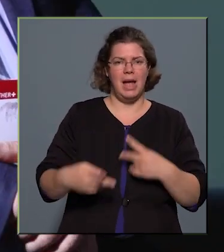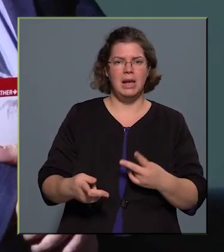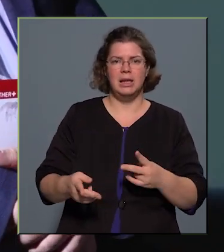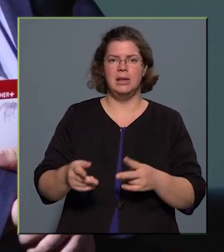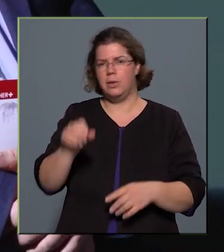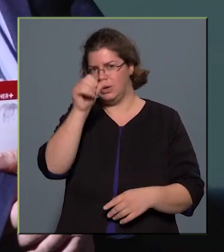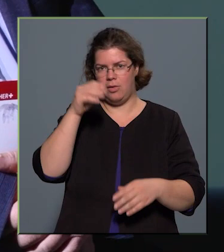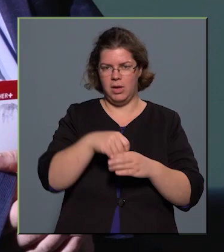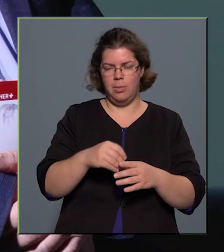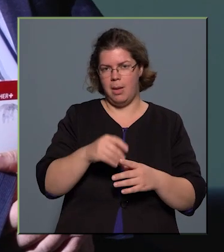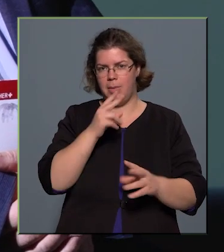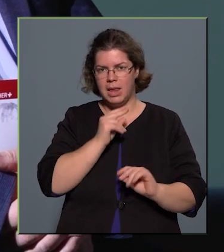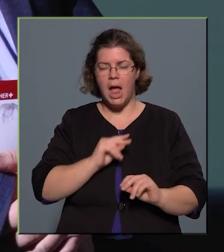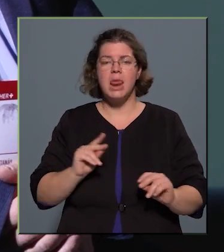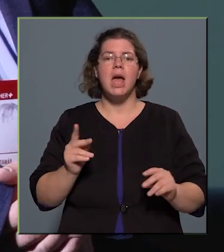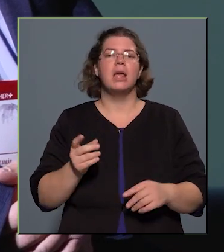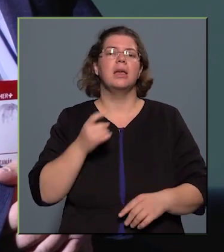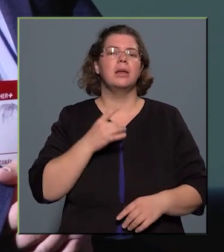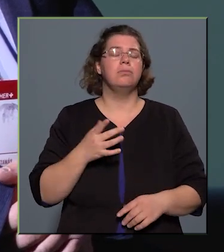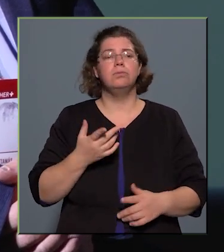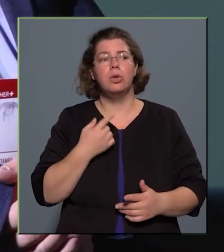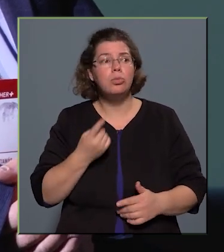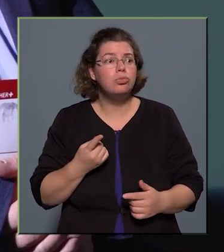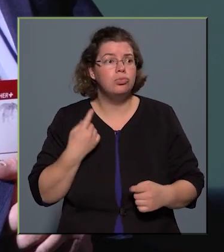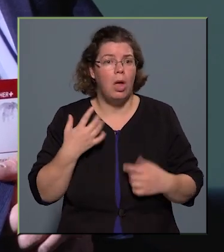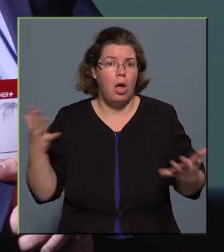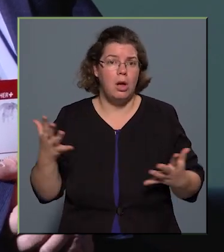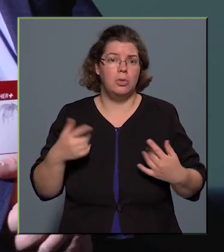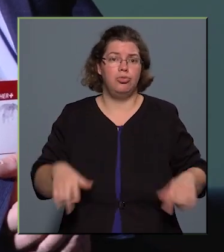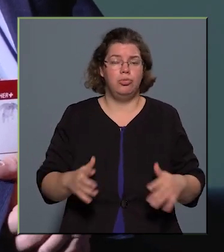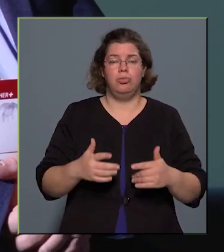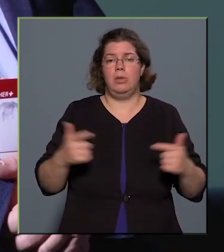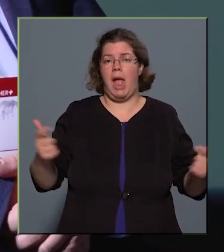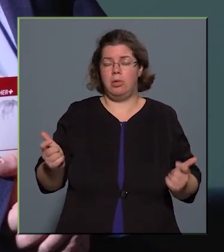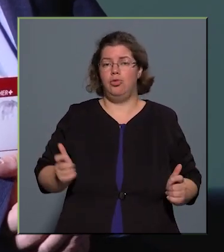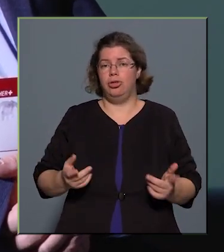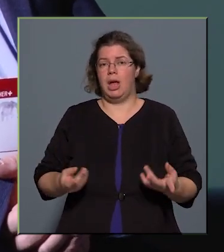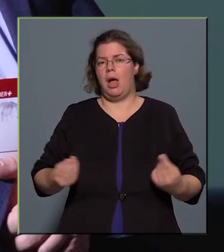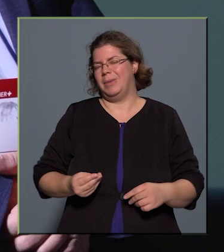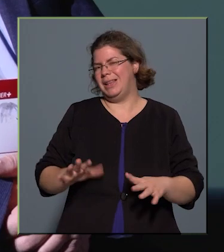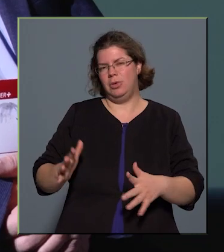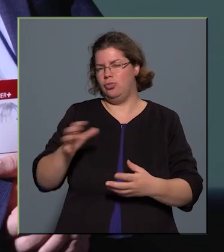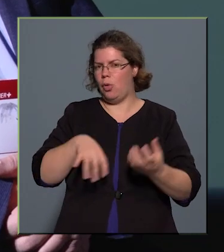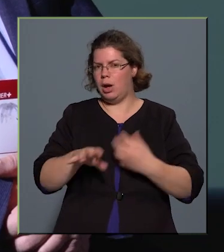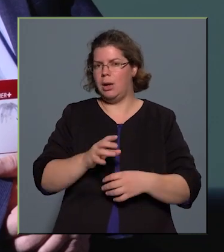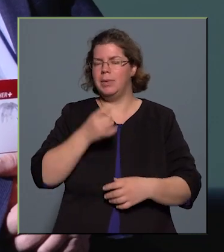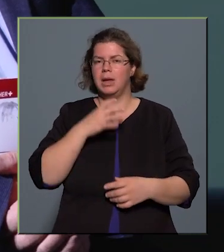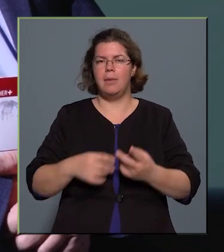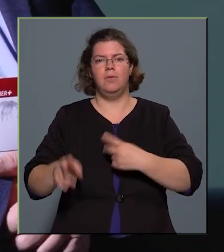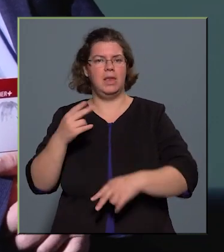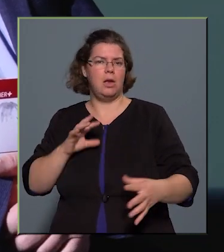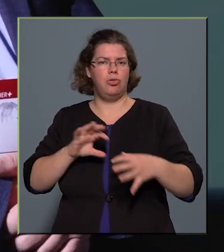beszállítók nevében beszélném ezt, úgyhogy én azt gondolom, hogy ez számunkra egy hatalmas nagy lehetőség, ami talán nem is egy forradalom, hanem szintén